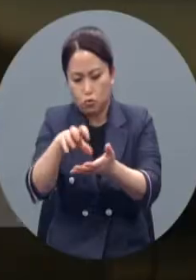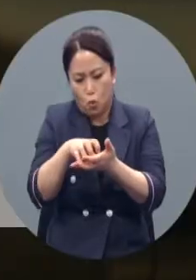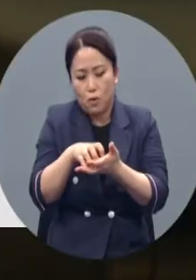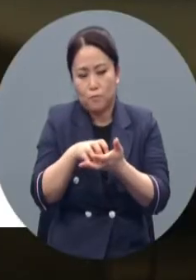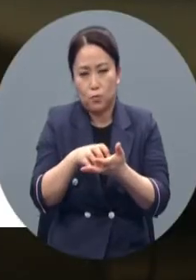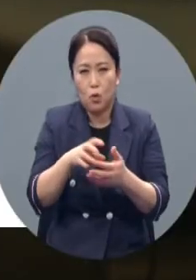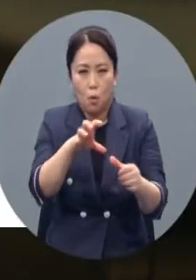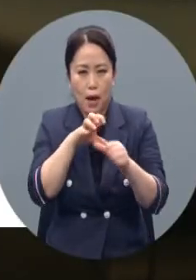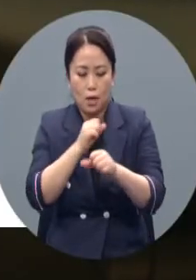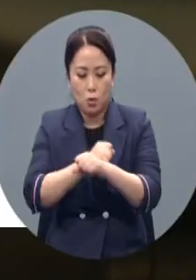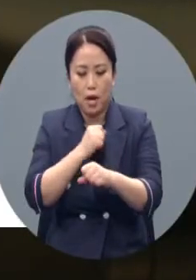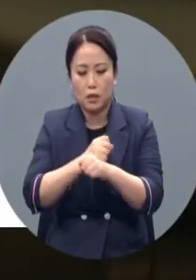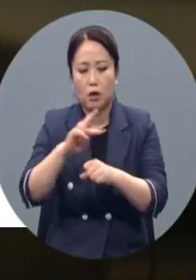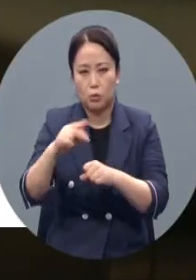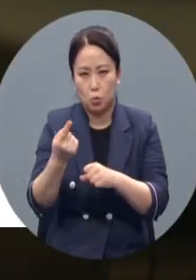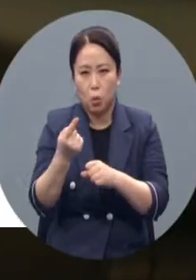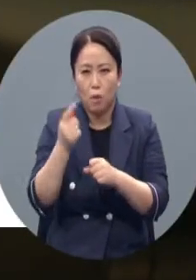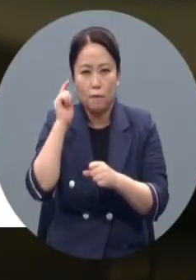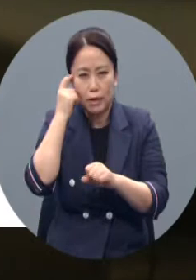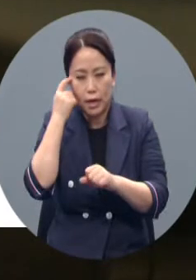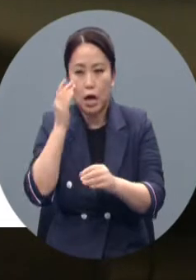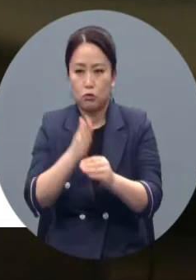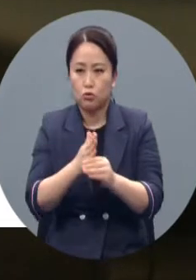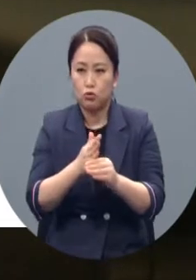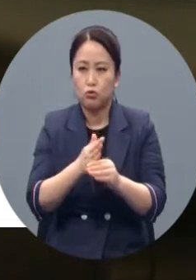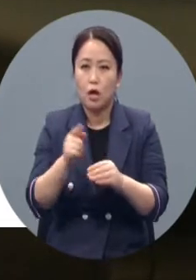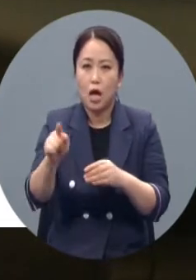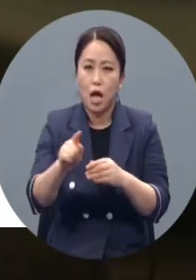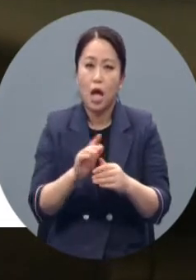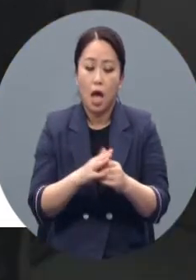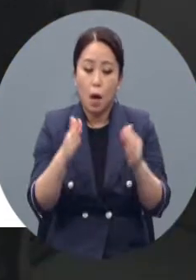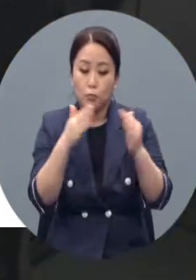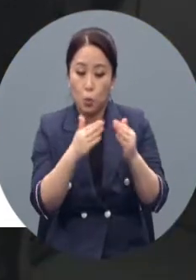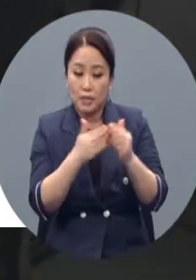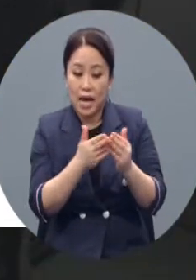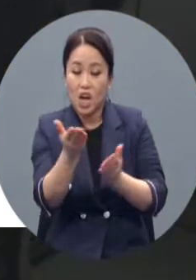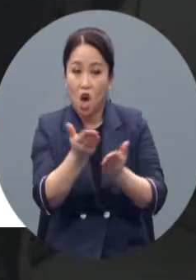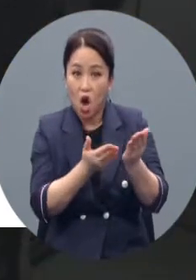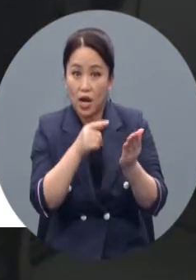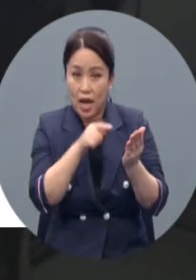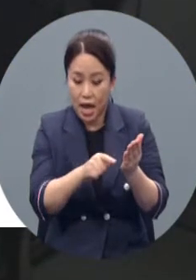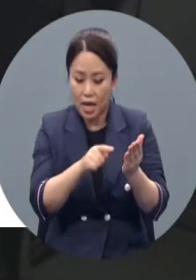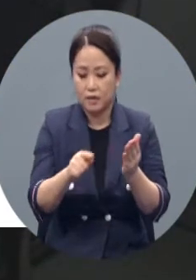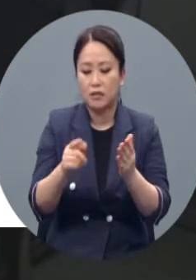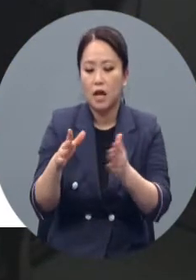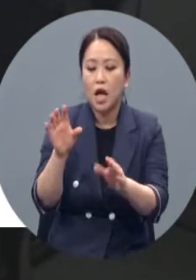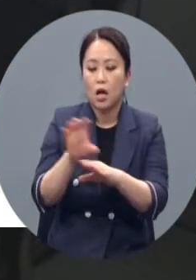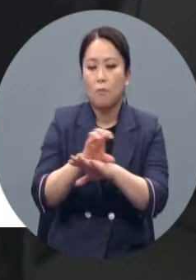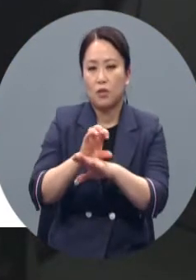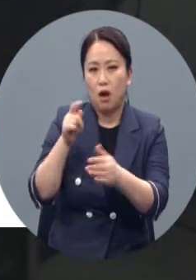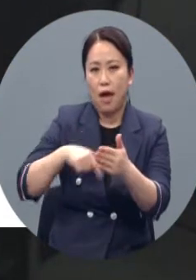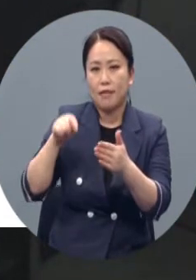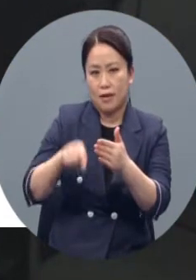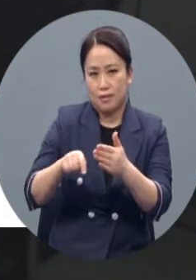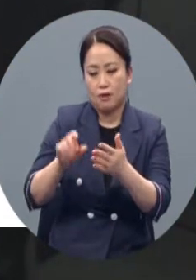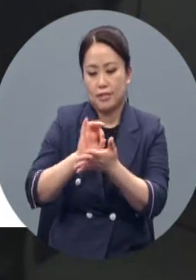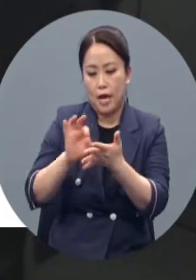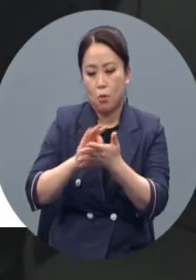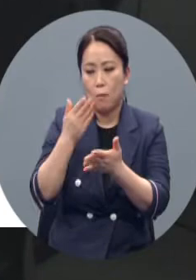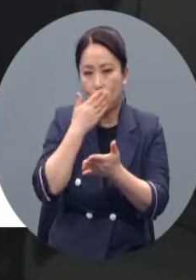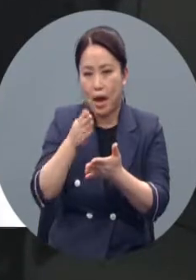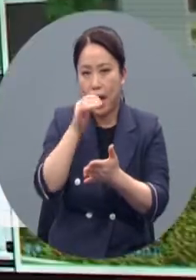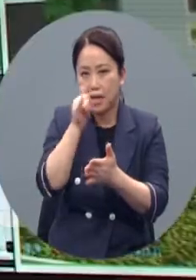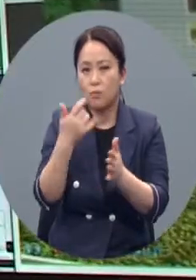손잡고 부동산 펀드의 수익 증권을 디지털 자산 형태로 만들어 거래하는 서비스를 제공할 예정입니다. 이렇게 되면